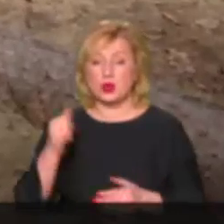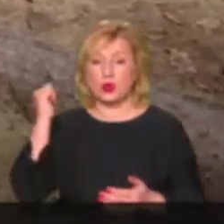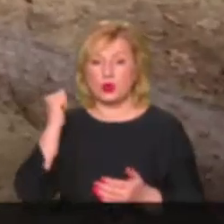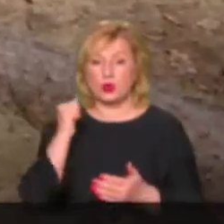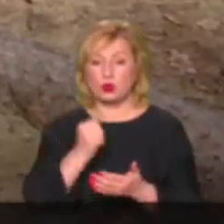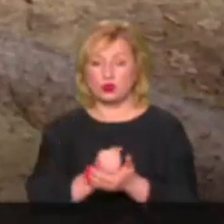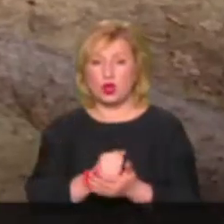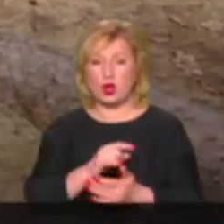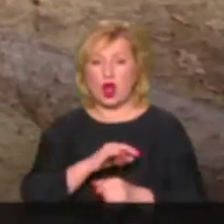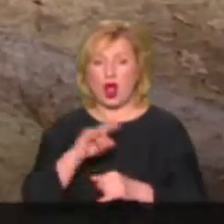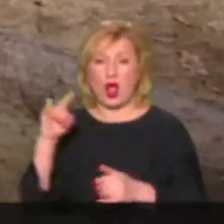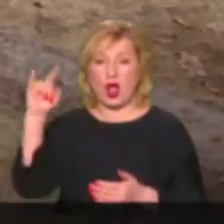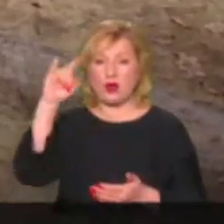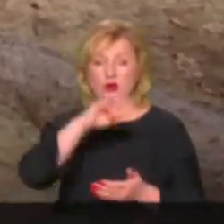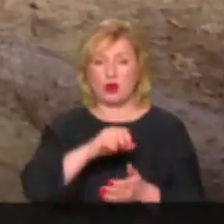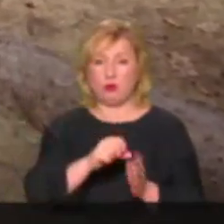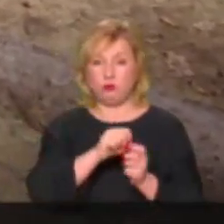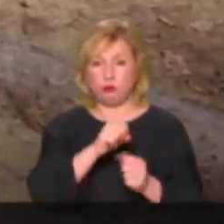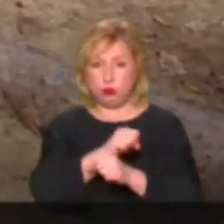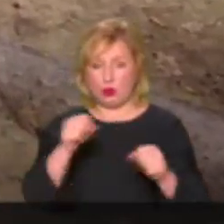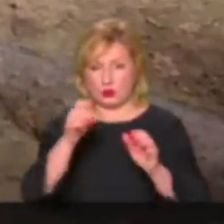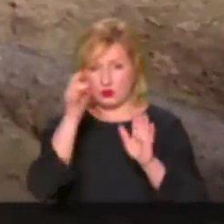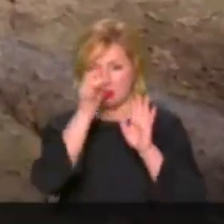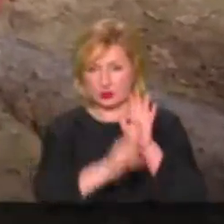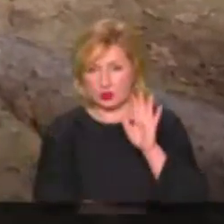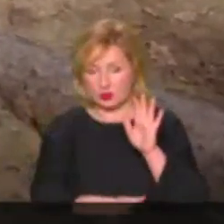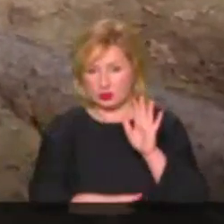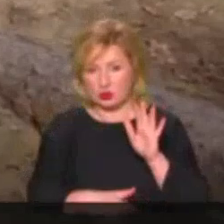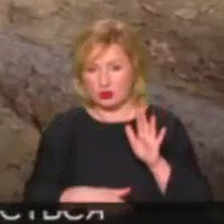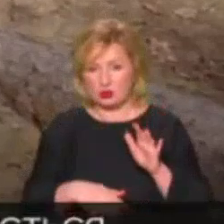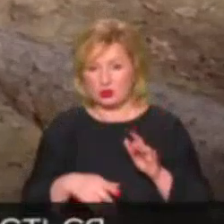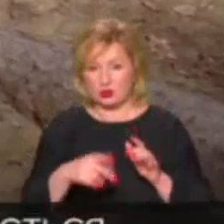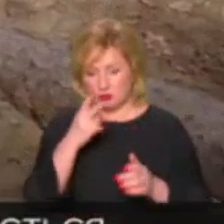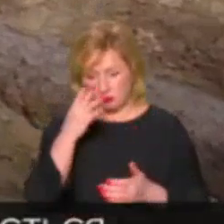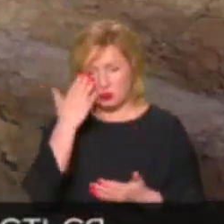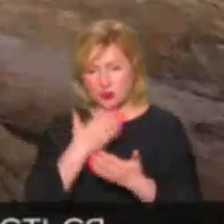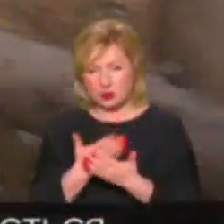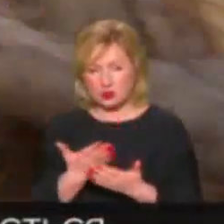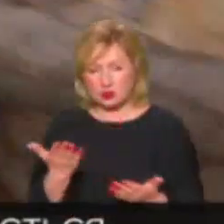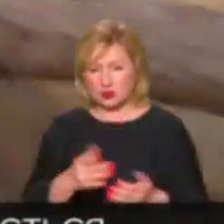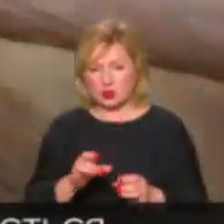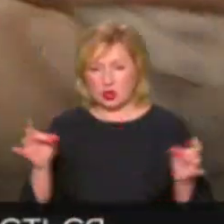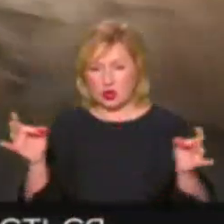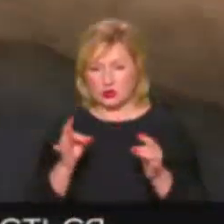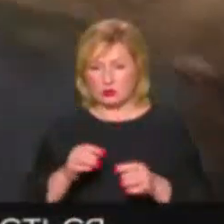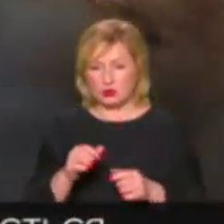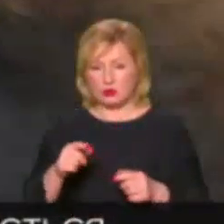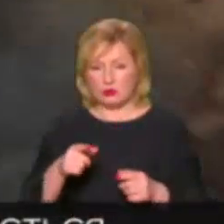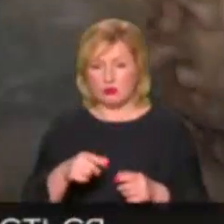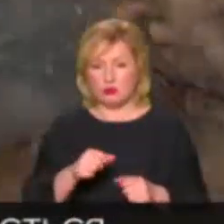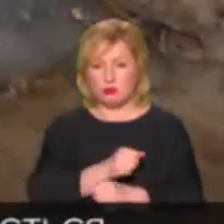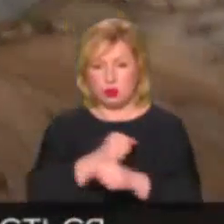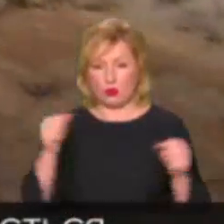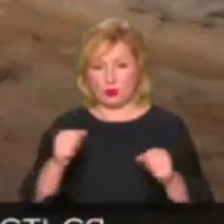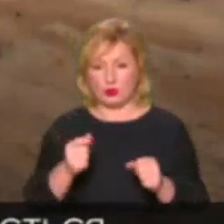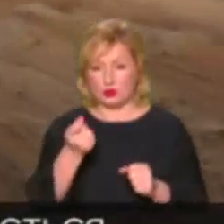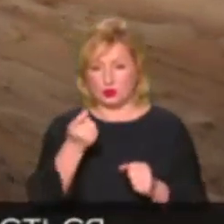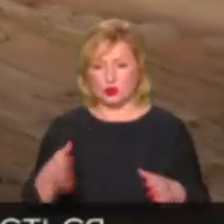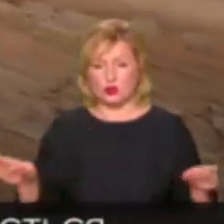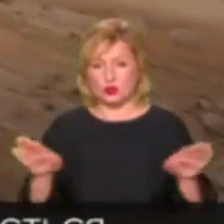вони побачили, як дорогу, але з орлана ти дивишся одне, а коли ти сидиш в бронетехніці, це зовсім